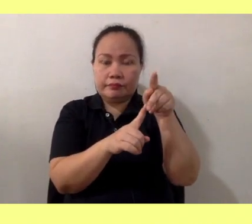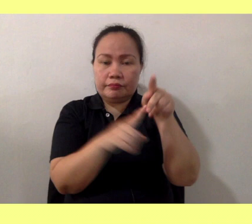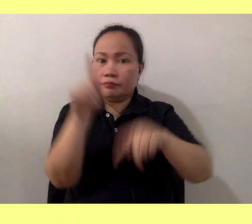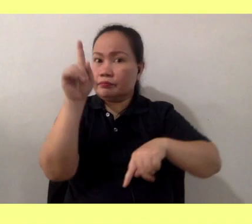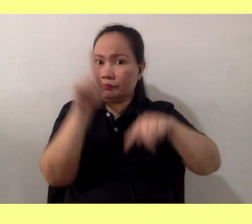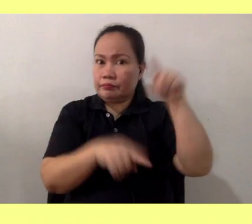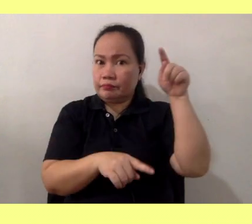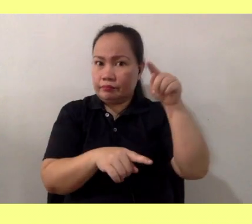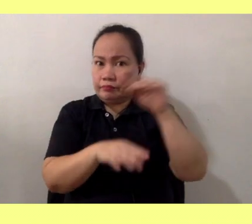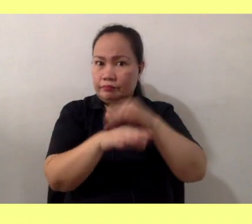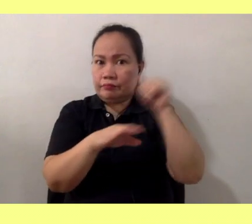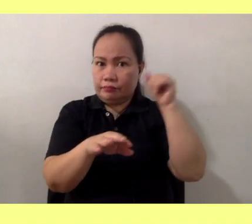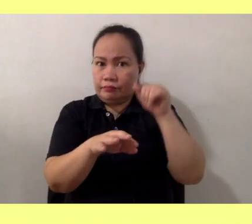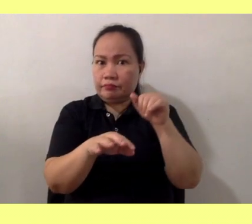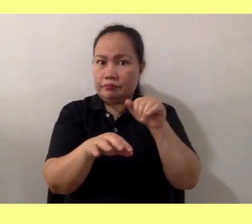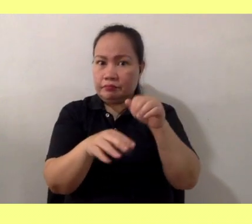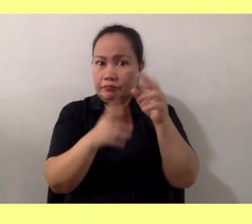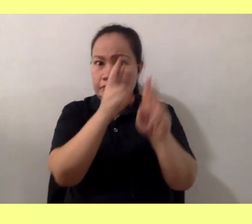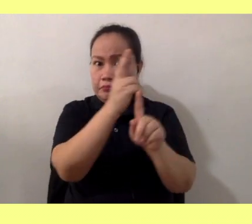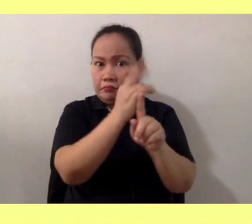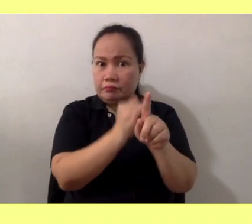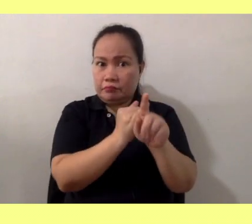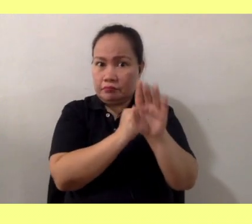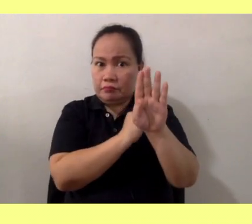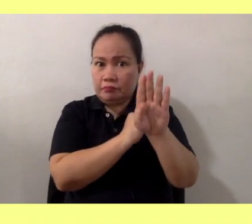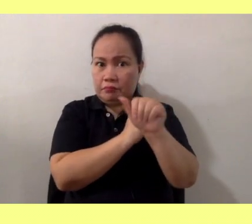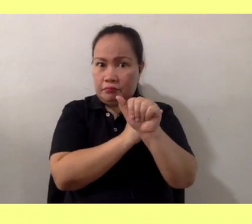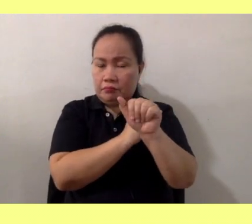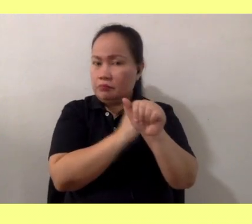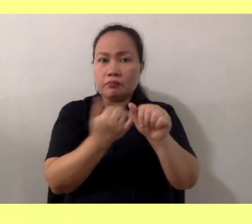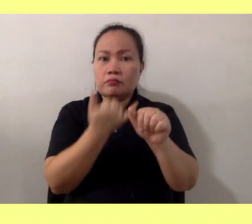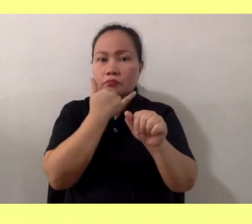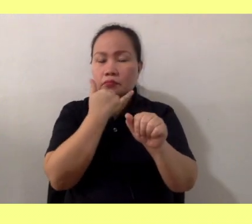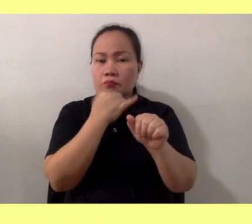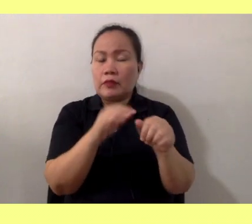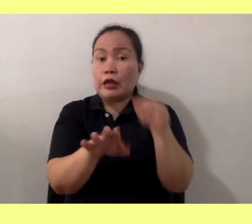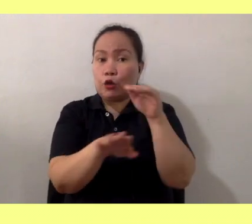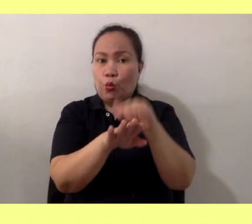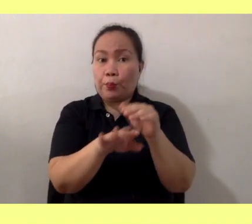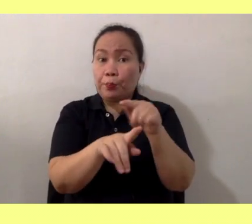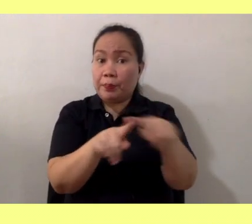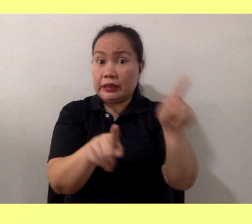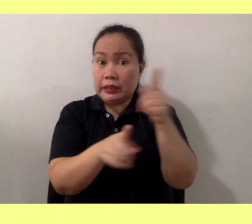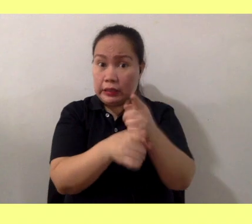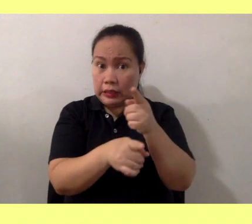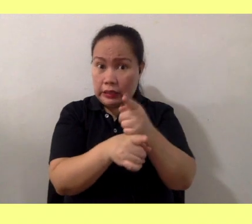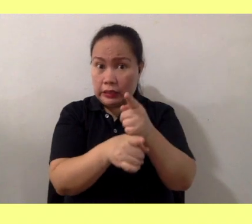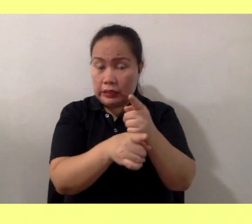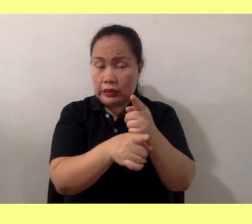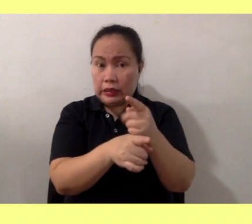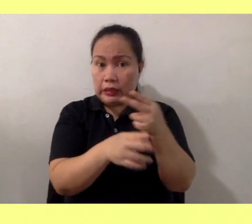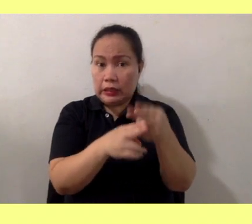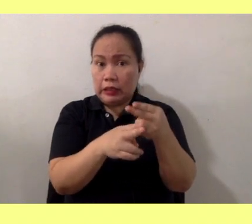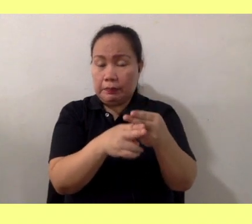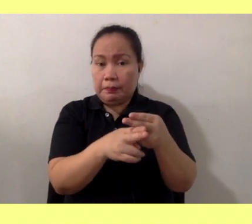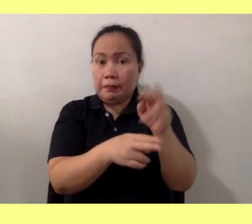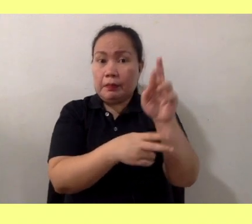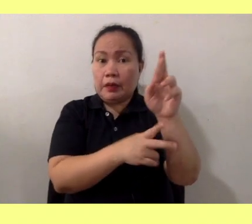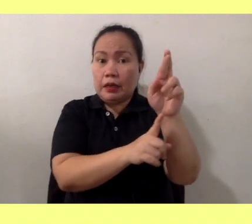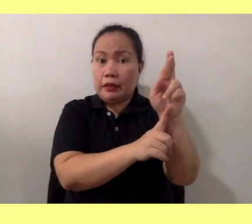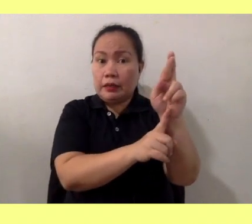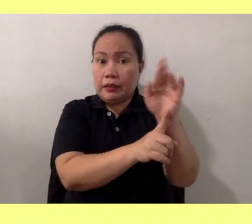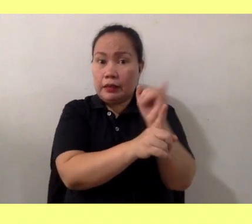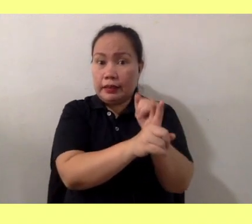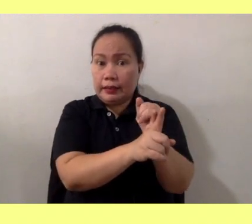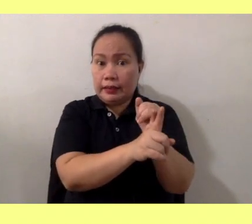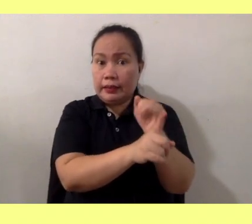pwedeng tawagin na array B A. Hindi po. Kasi ito yung endpoint mo. Sabi dito, array is named with